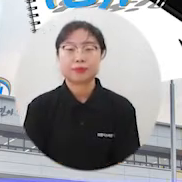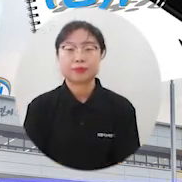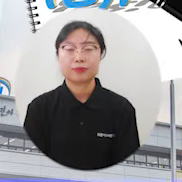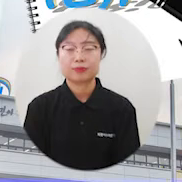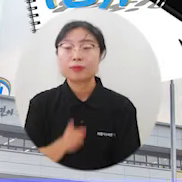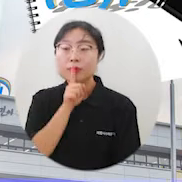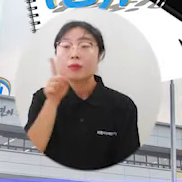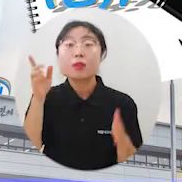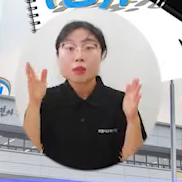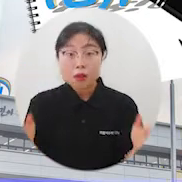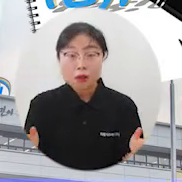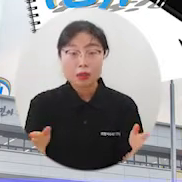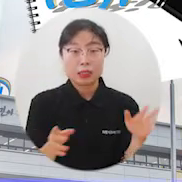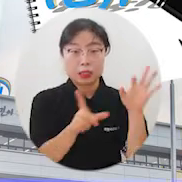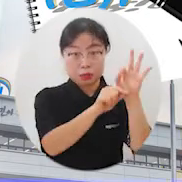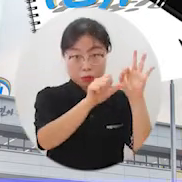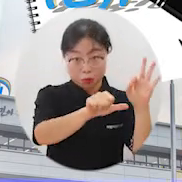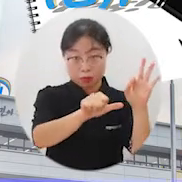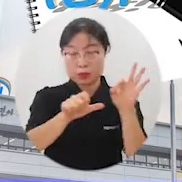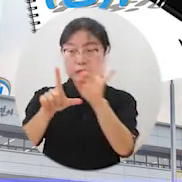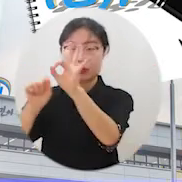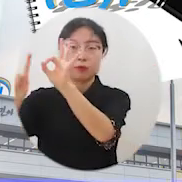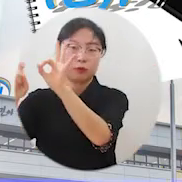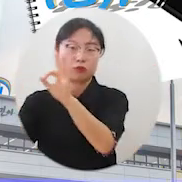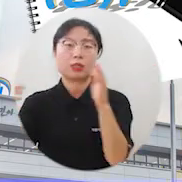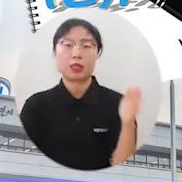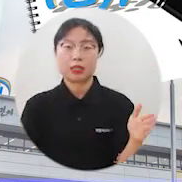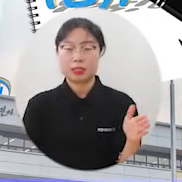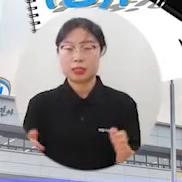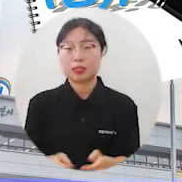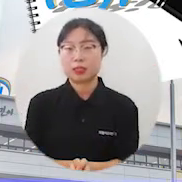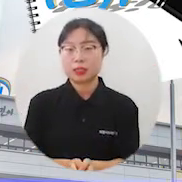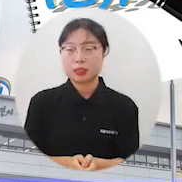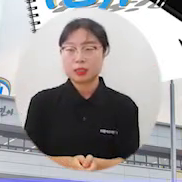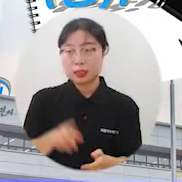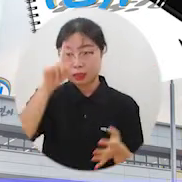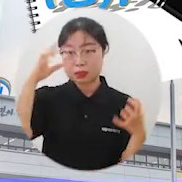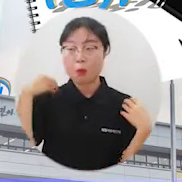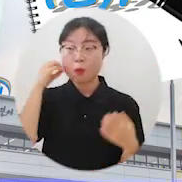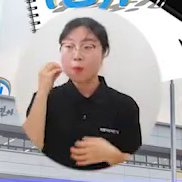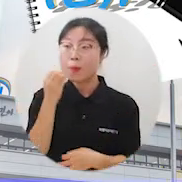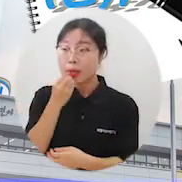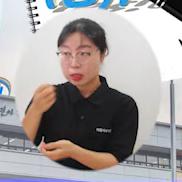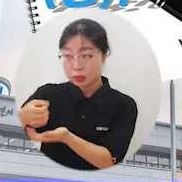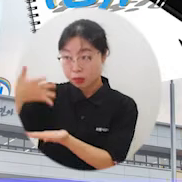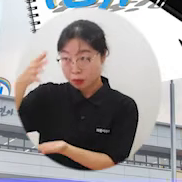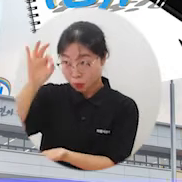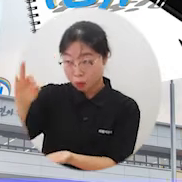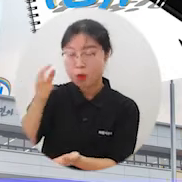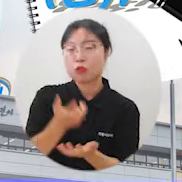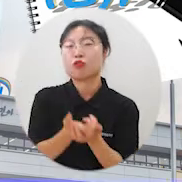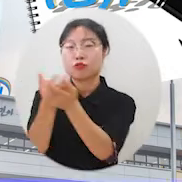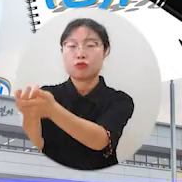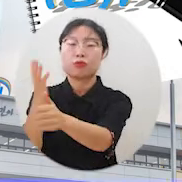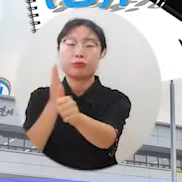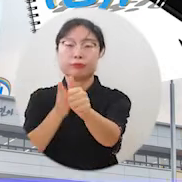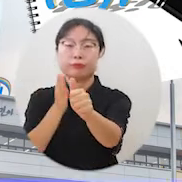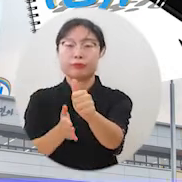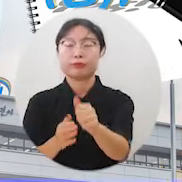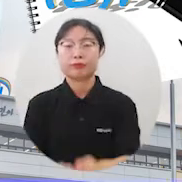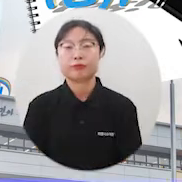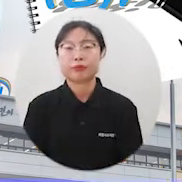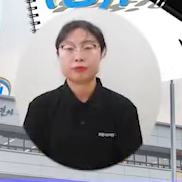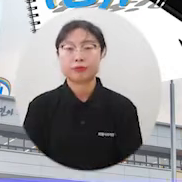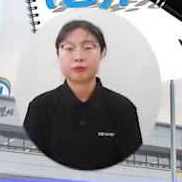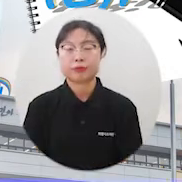지원해드립니다. 신청 기간은 10월 5일부터 16일까지로 필요한 서류는 의왕시청 홈페이지 고시공고를